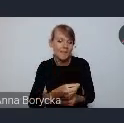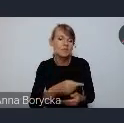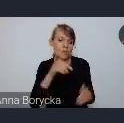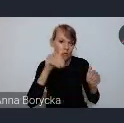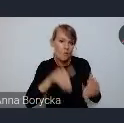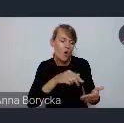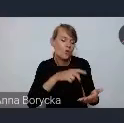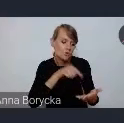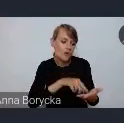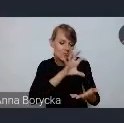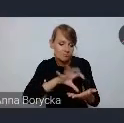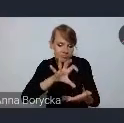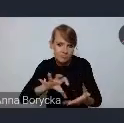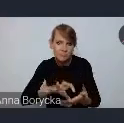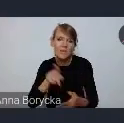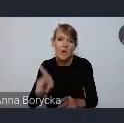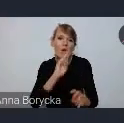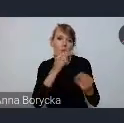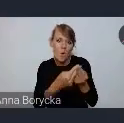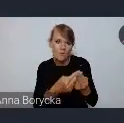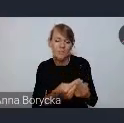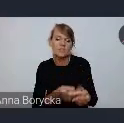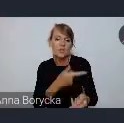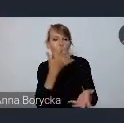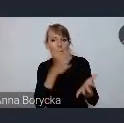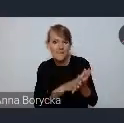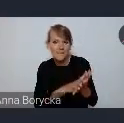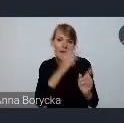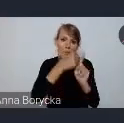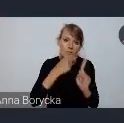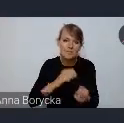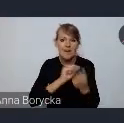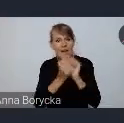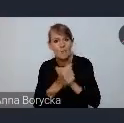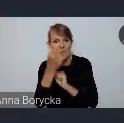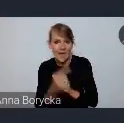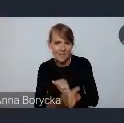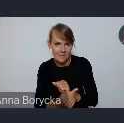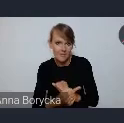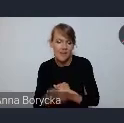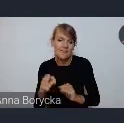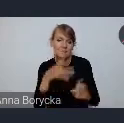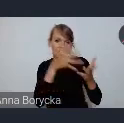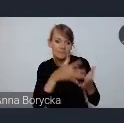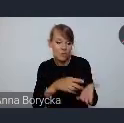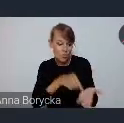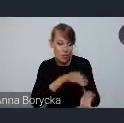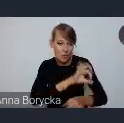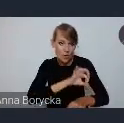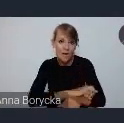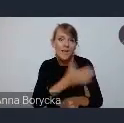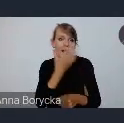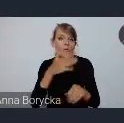zaopiniować pozytywnie lub negatywnie, jak ten projekt ma wpływ na całą sytuację finansową miasta